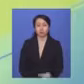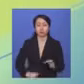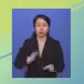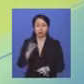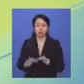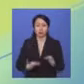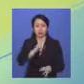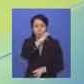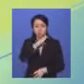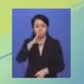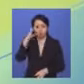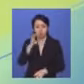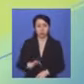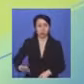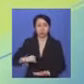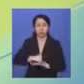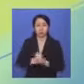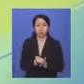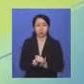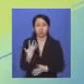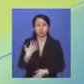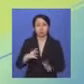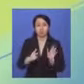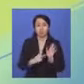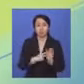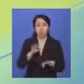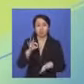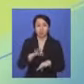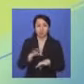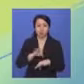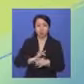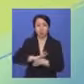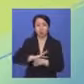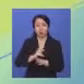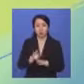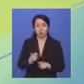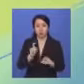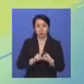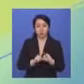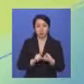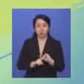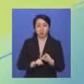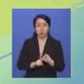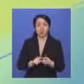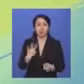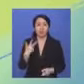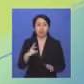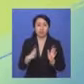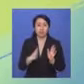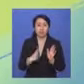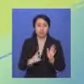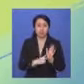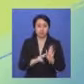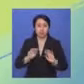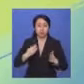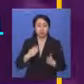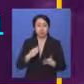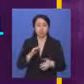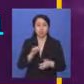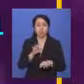сутки в Северо-Казахстанской области зарегистрировано 57 случаев инфицирования COVID-19, в том числе 37 с